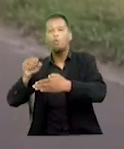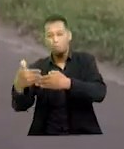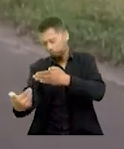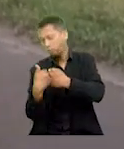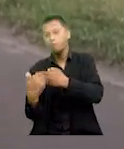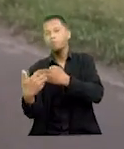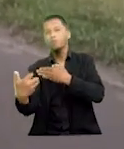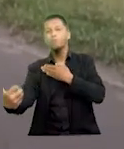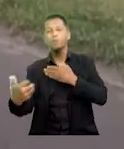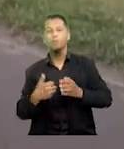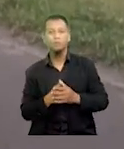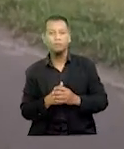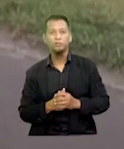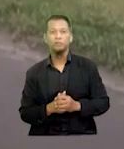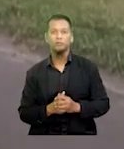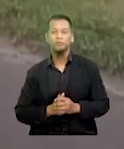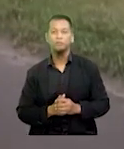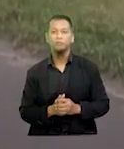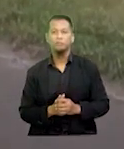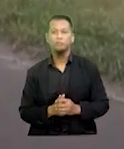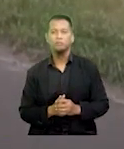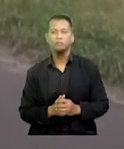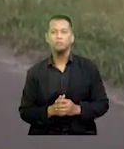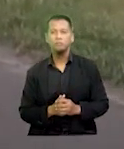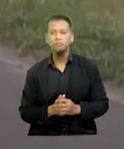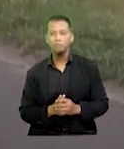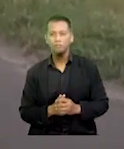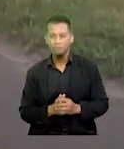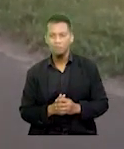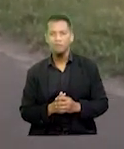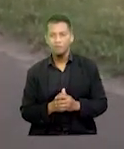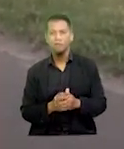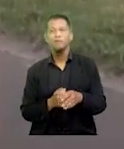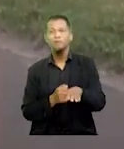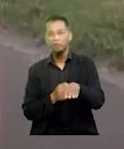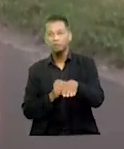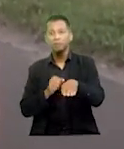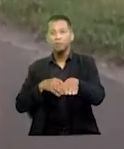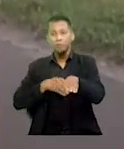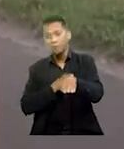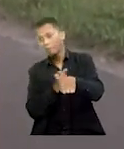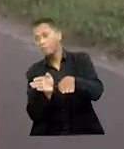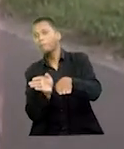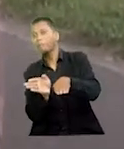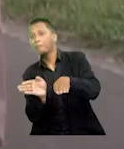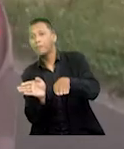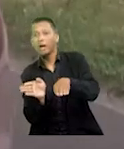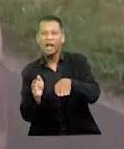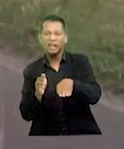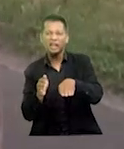dari arah berlawanan arah, berbalik lagi ke jalurnya sebelah kiri, menabrak kurang